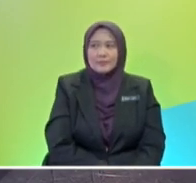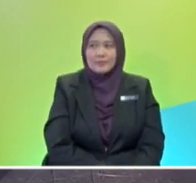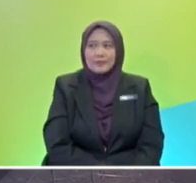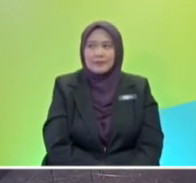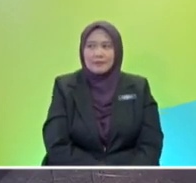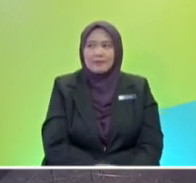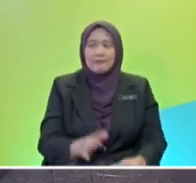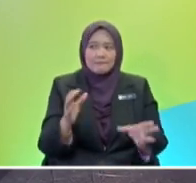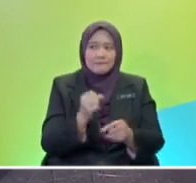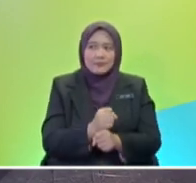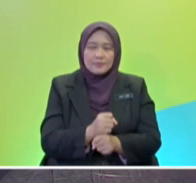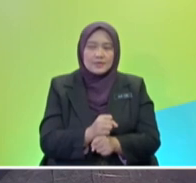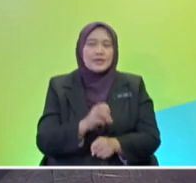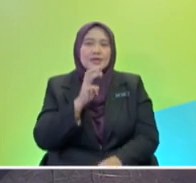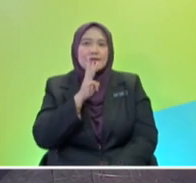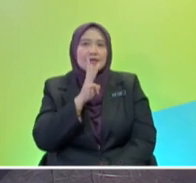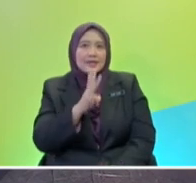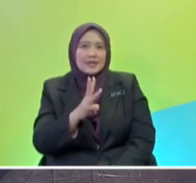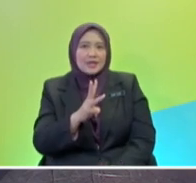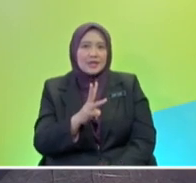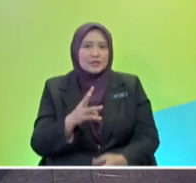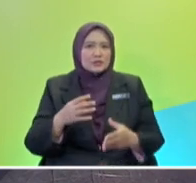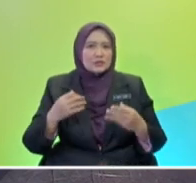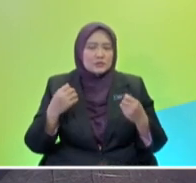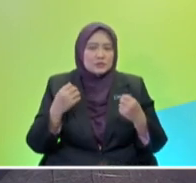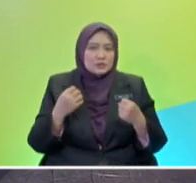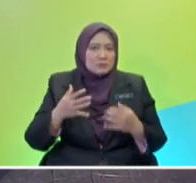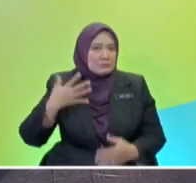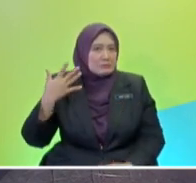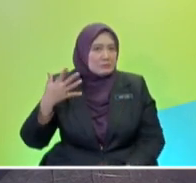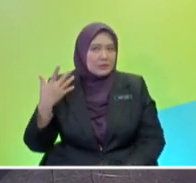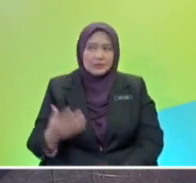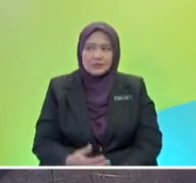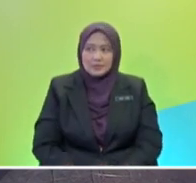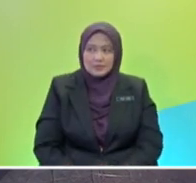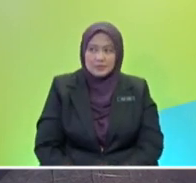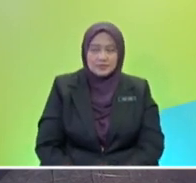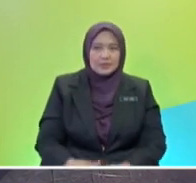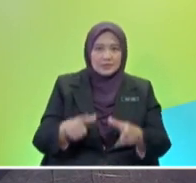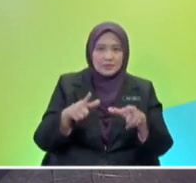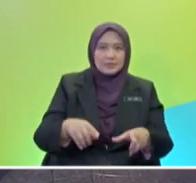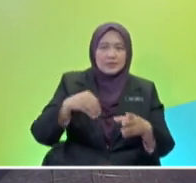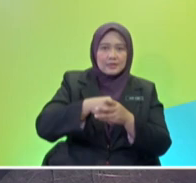air panas boleh masukkan terus dalam macam teko inilah